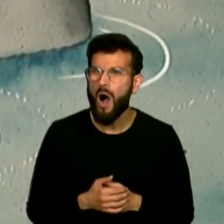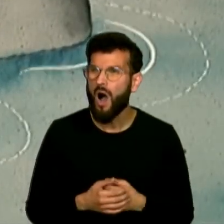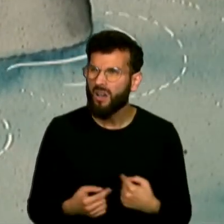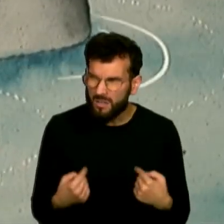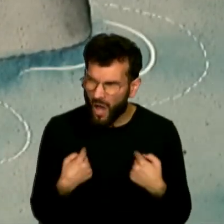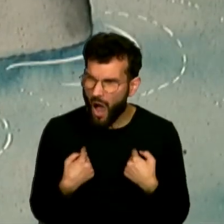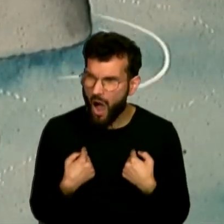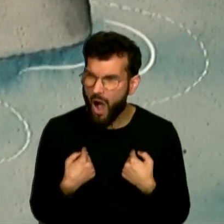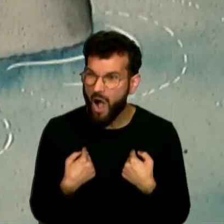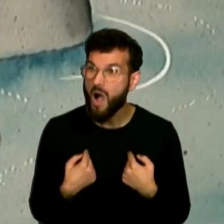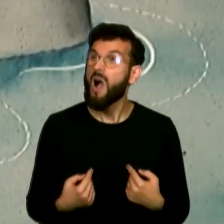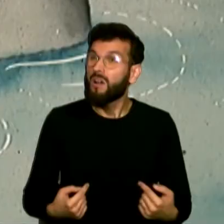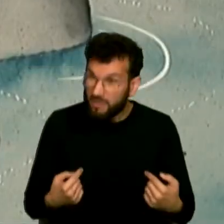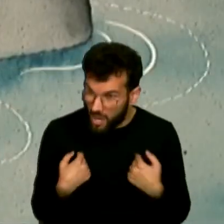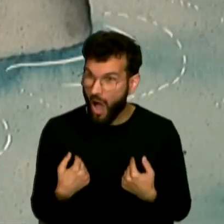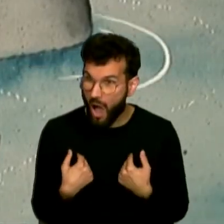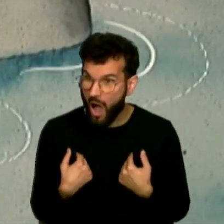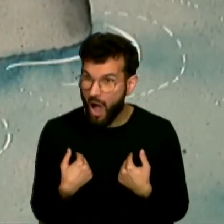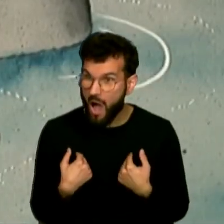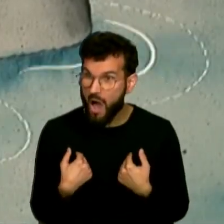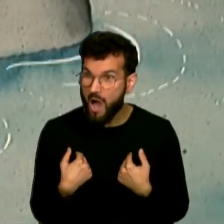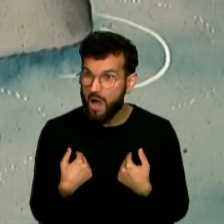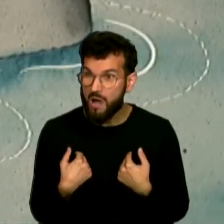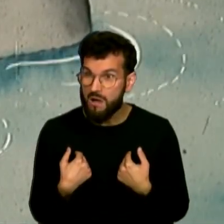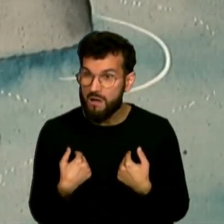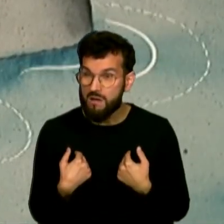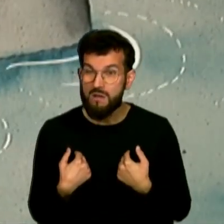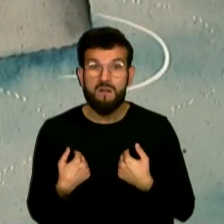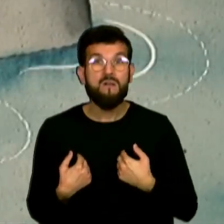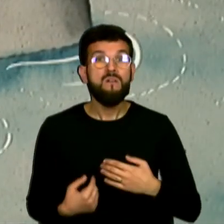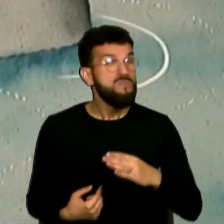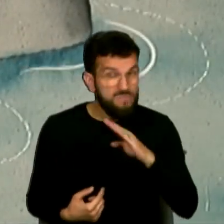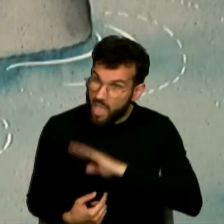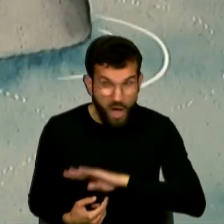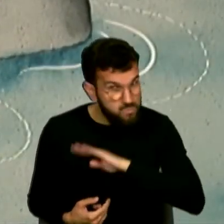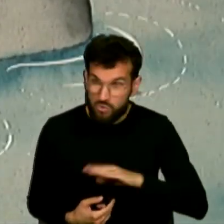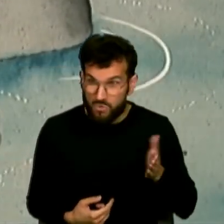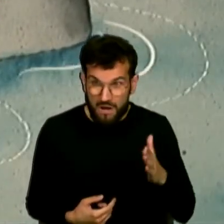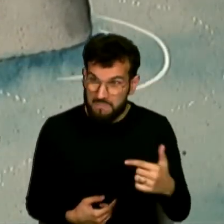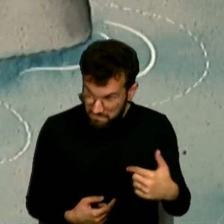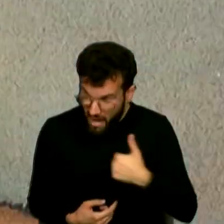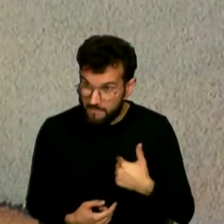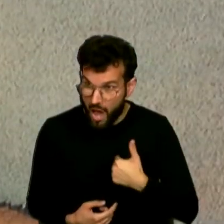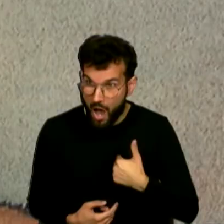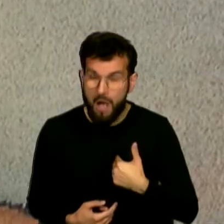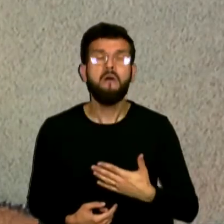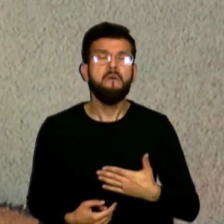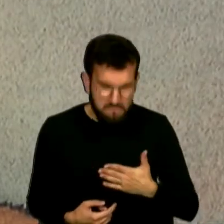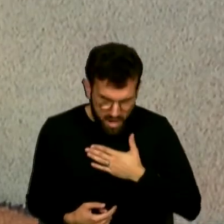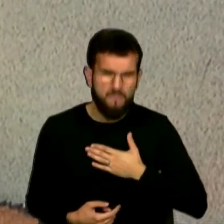Ja, že ryby nepoznám. Mňa, že ryby